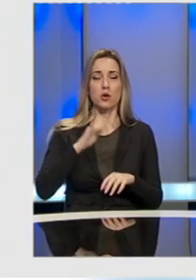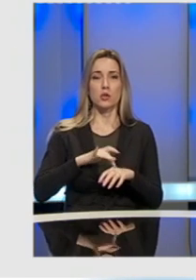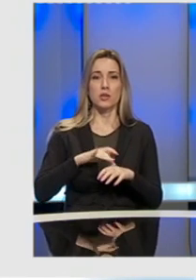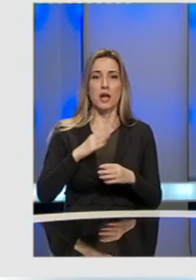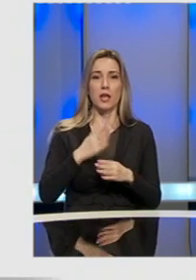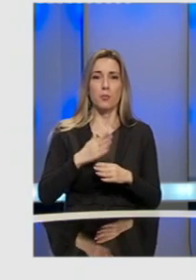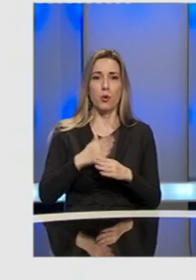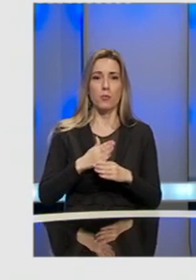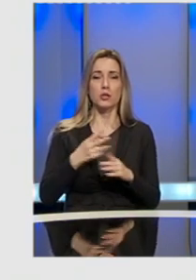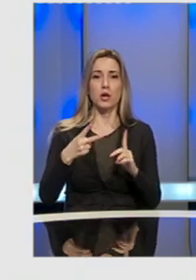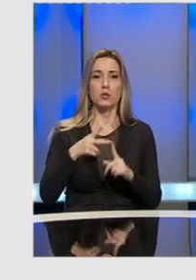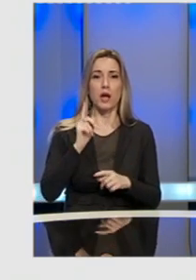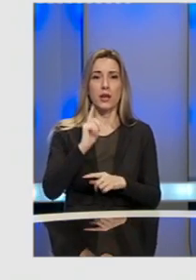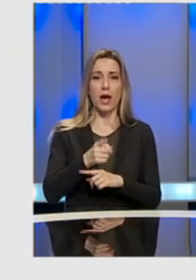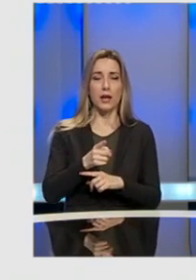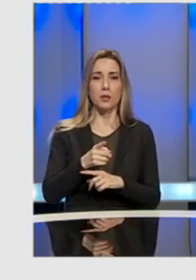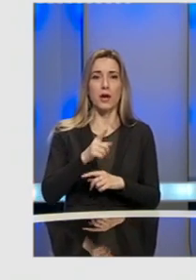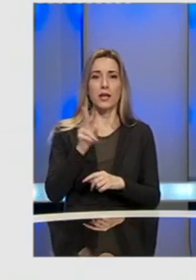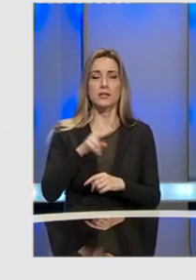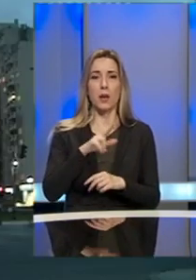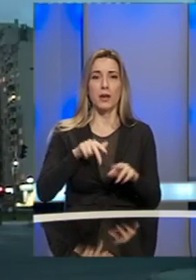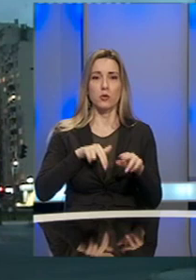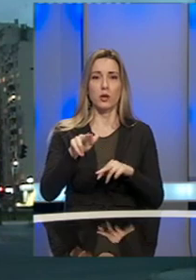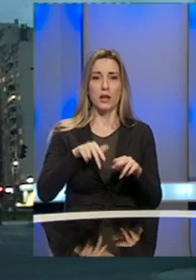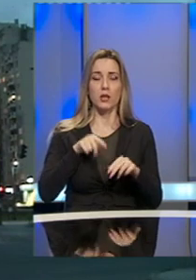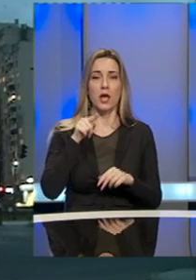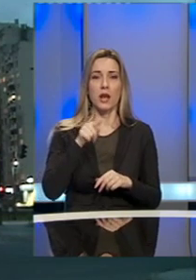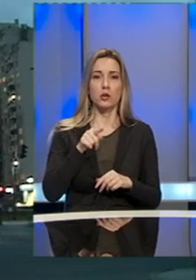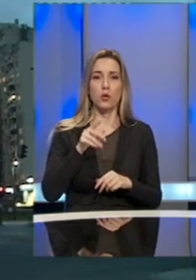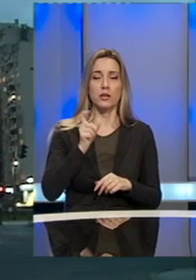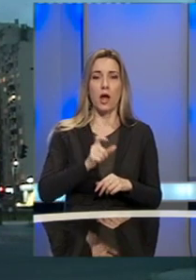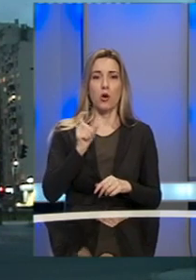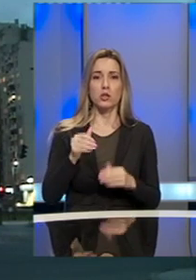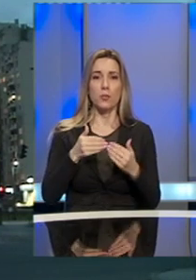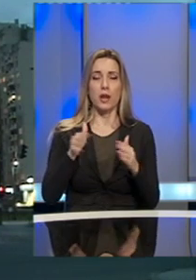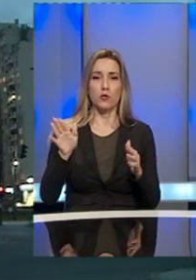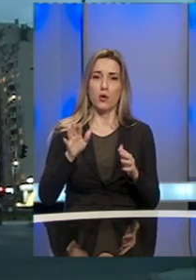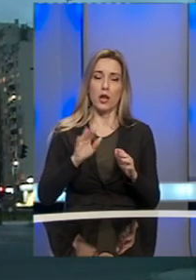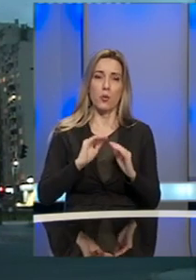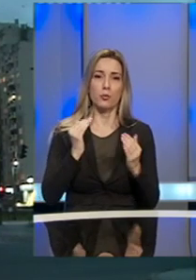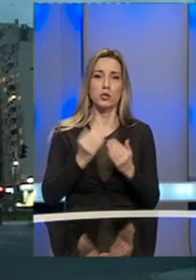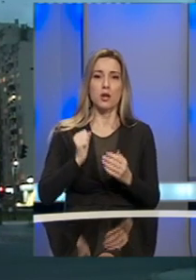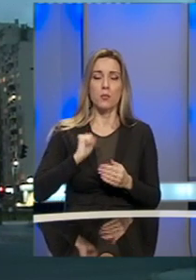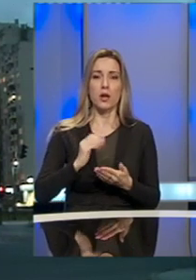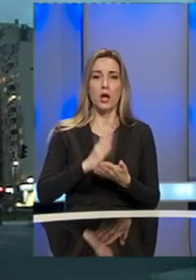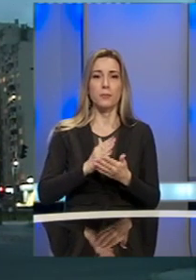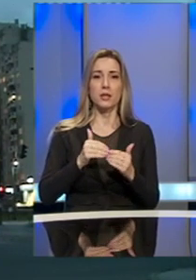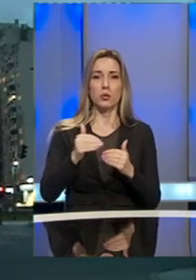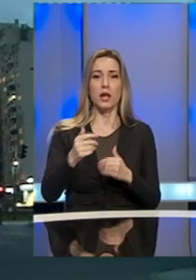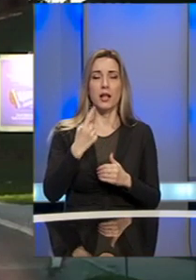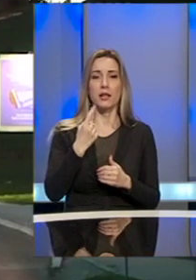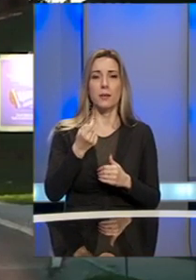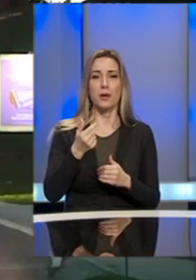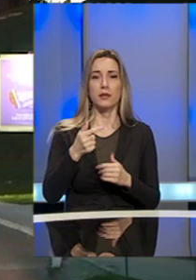pomoći. Druga naredba odnosi se na zabranu kretanja, te na to da osobe na otvorenom prostoru moraju biti udaljene metar